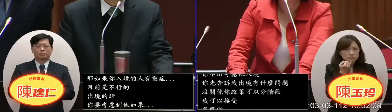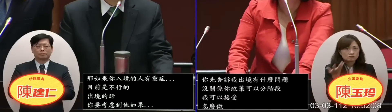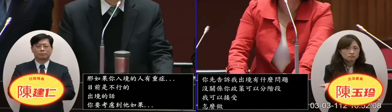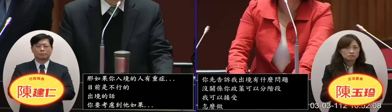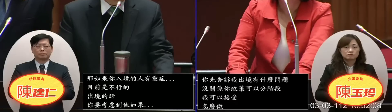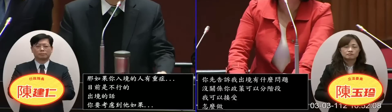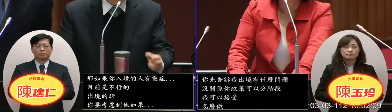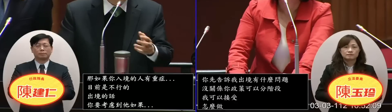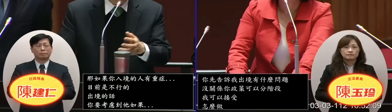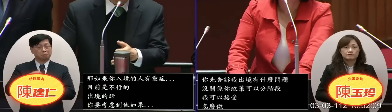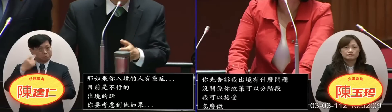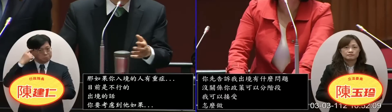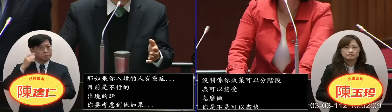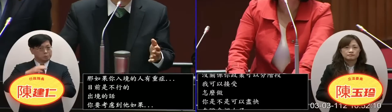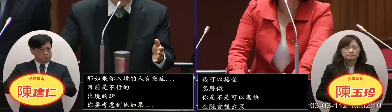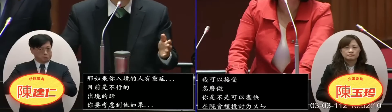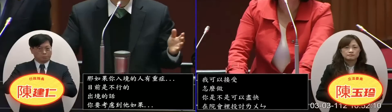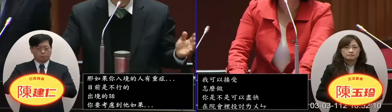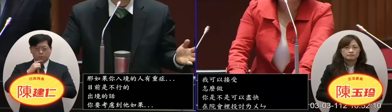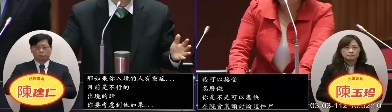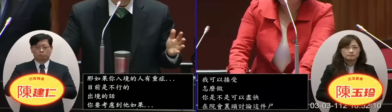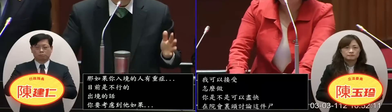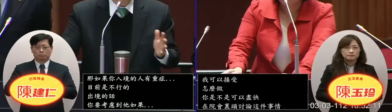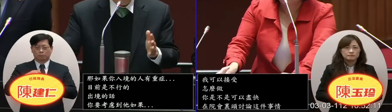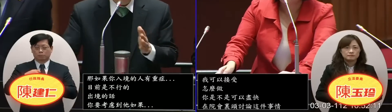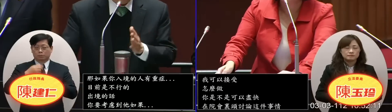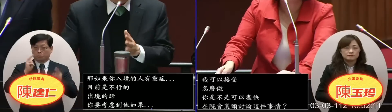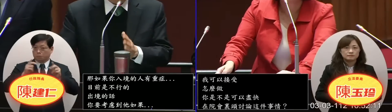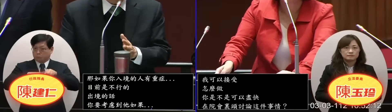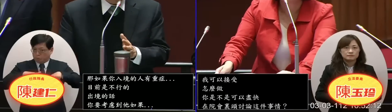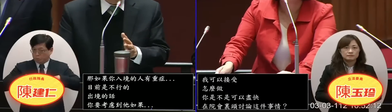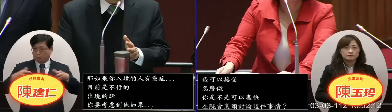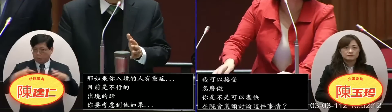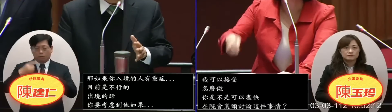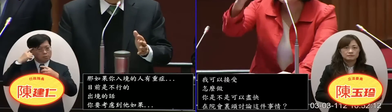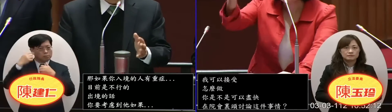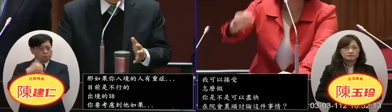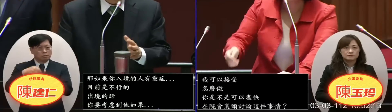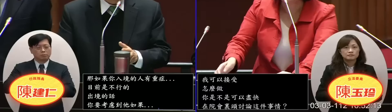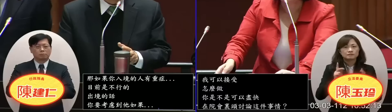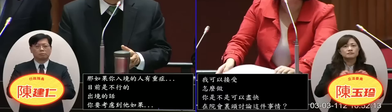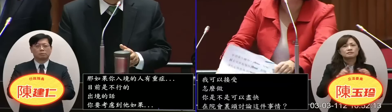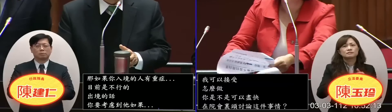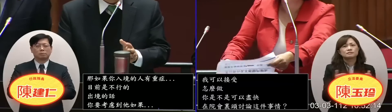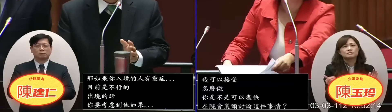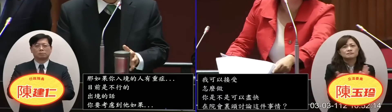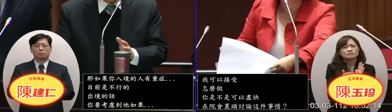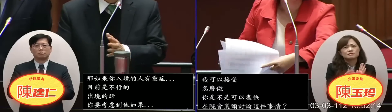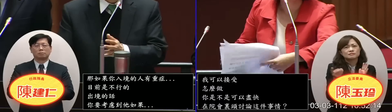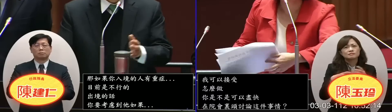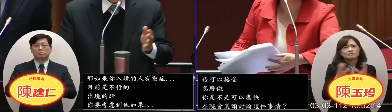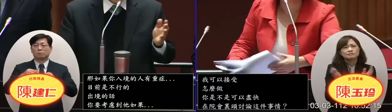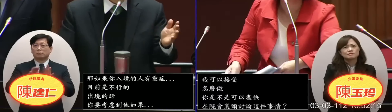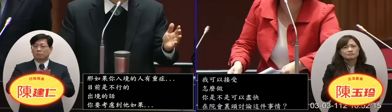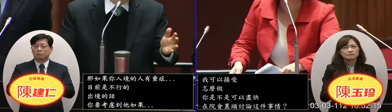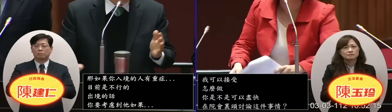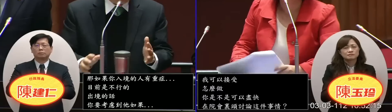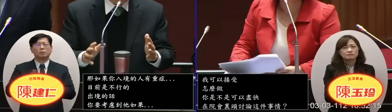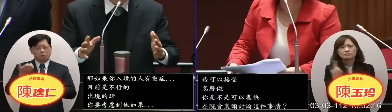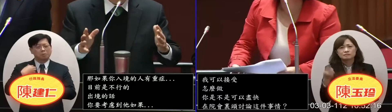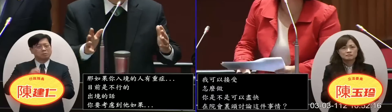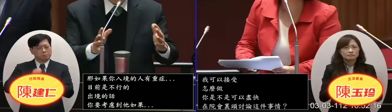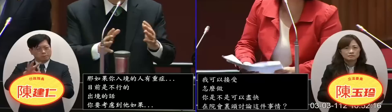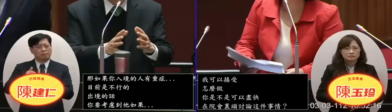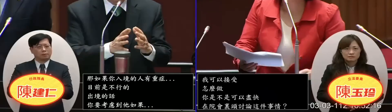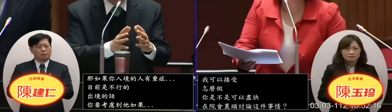情， 我想我们会来跟这个指挥中心来考虑。 指挥中心都要退场啦。 的金门，我刚